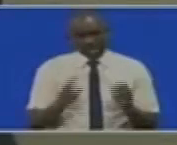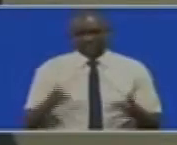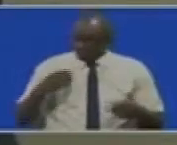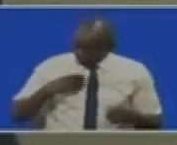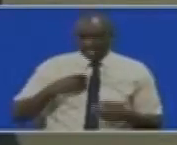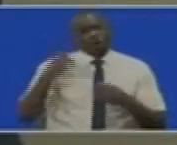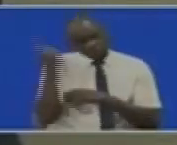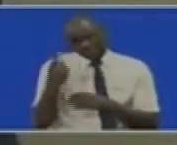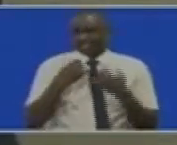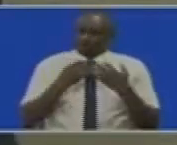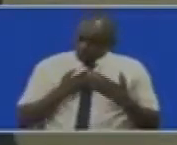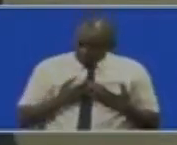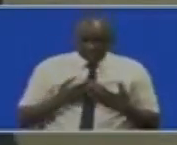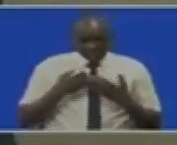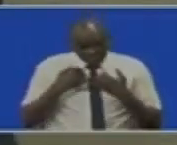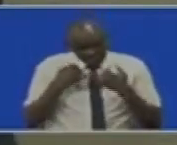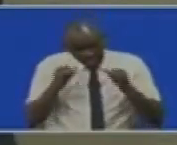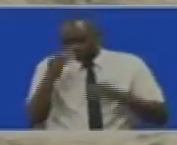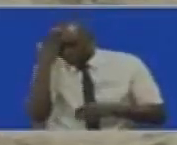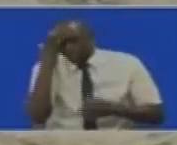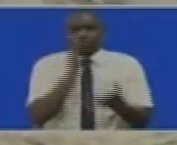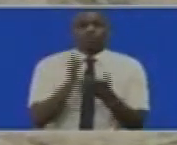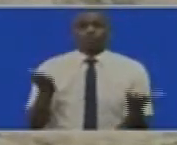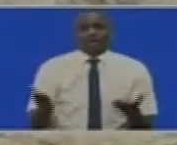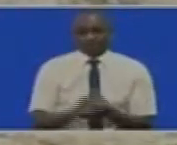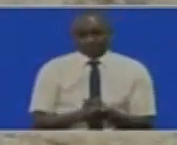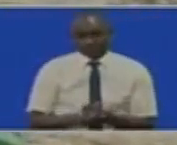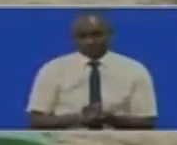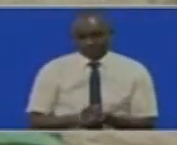sincerely trying to establish the truth of the matter. Pia nini